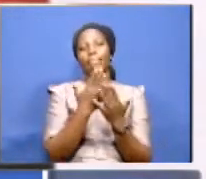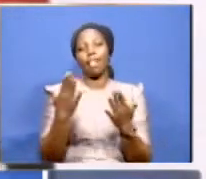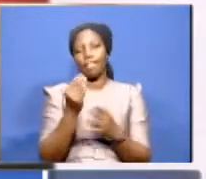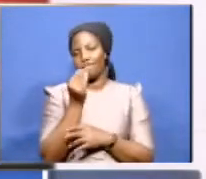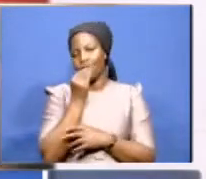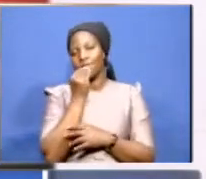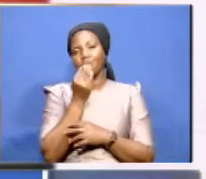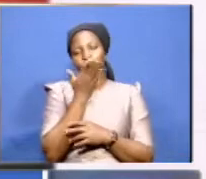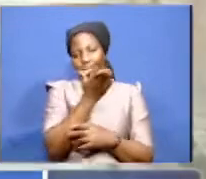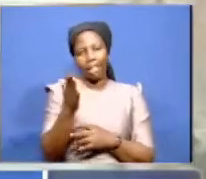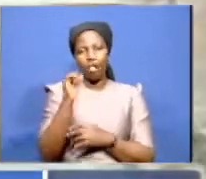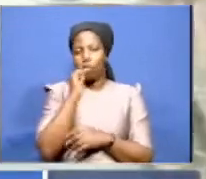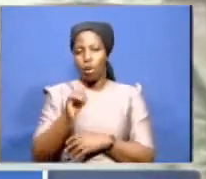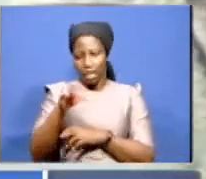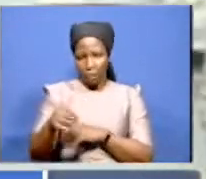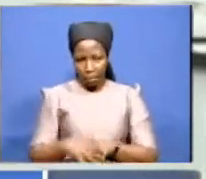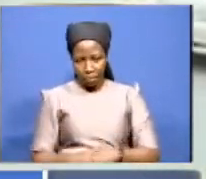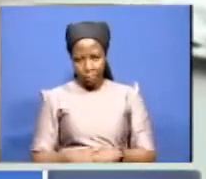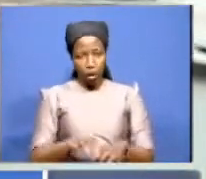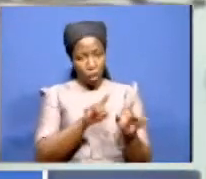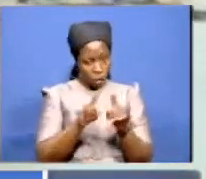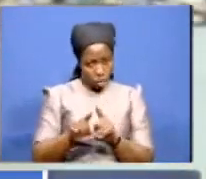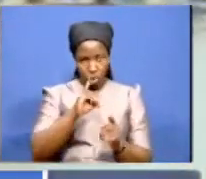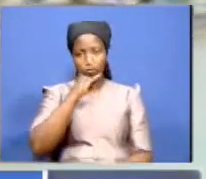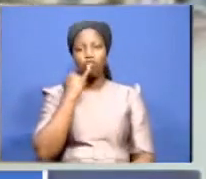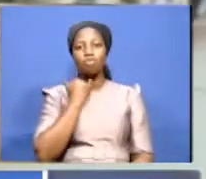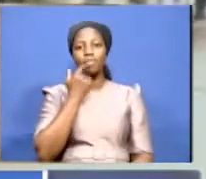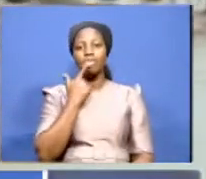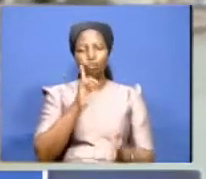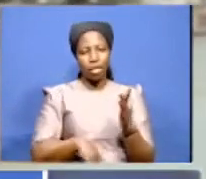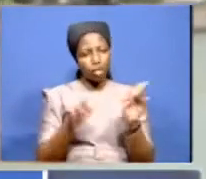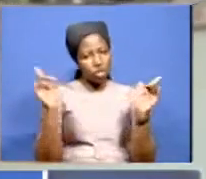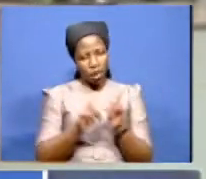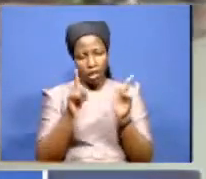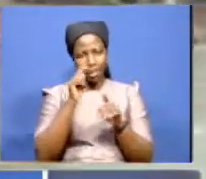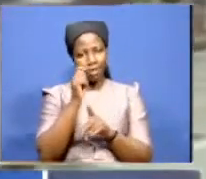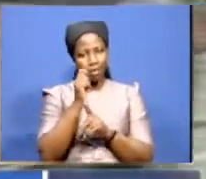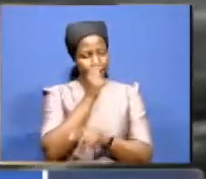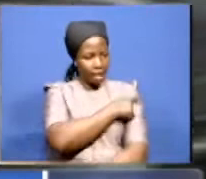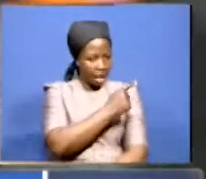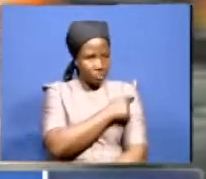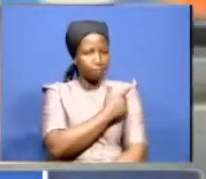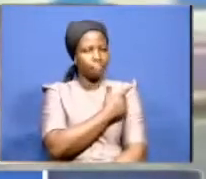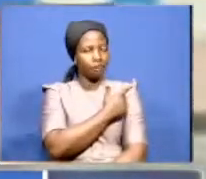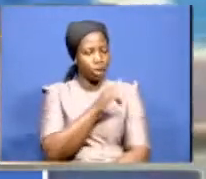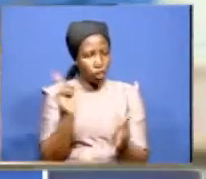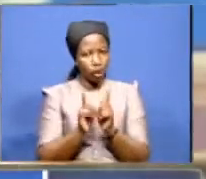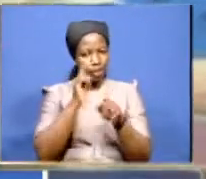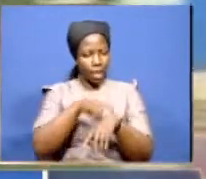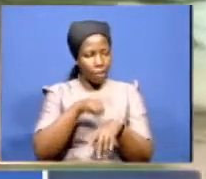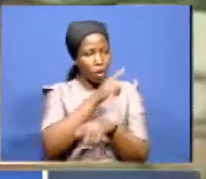chakula katika mji wa Old Town. Aidha, Joho amesema hospitali za muda zimewekwa ambako wakazi wanaweza pata huduma za matibabu